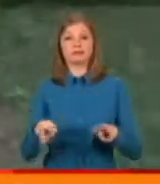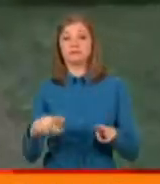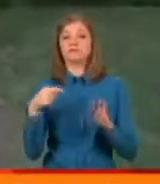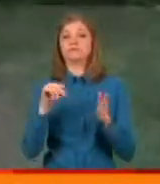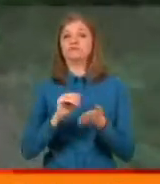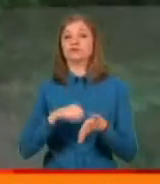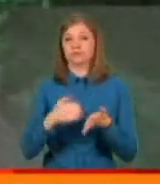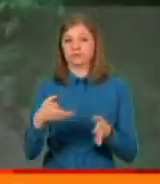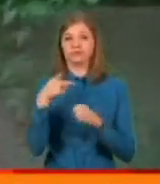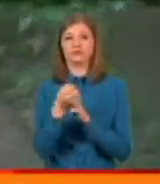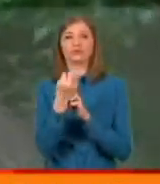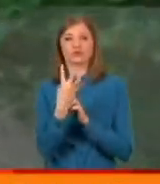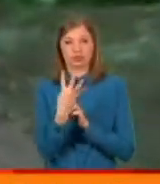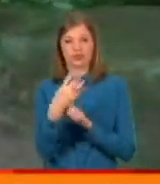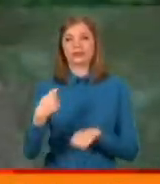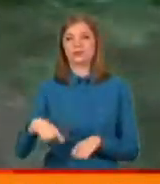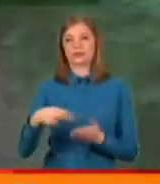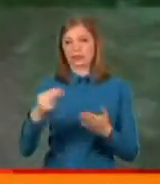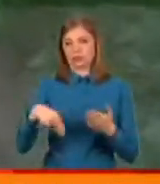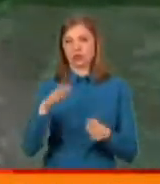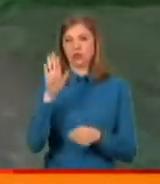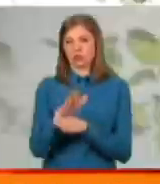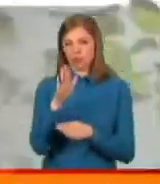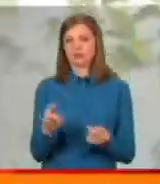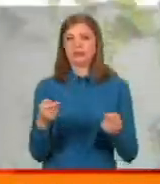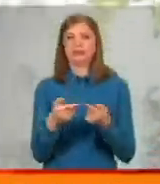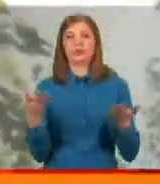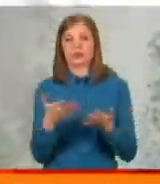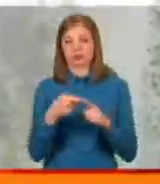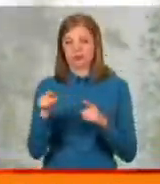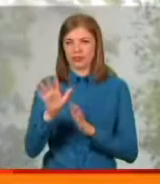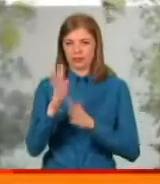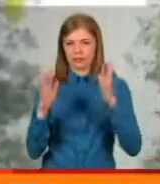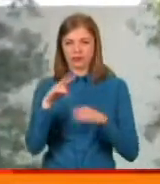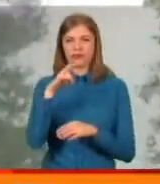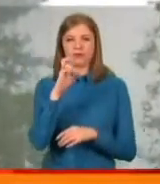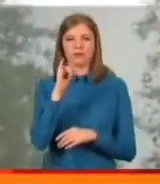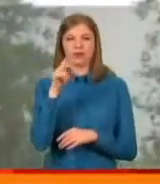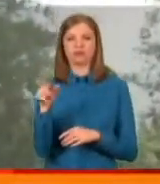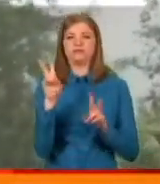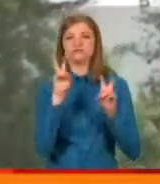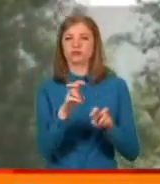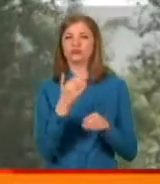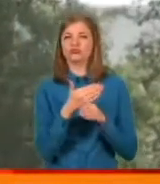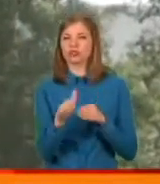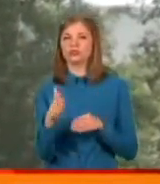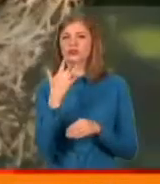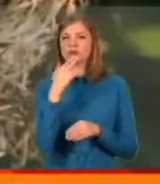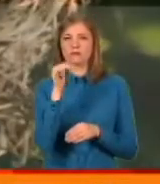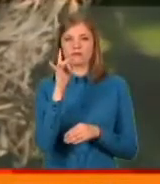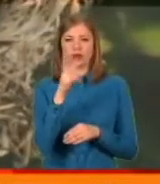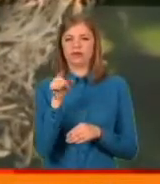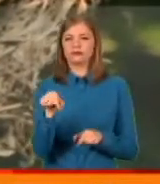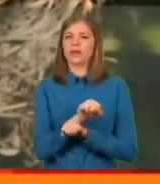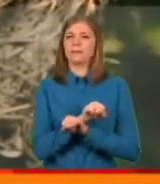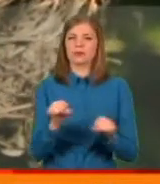що 2014-го президент підписав указ, згідно із яким білочанський ліс визнали частиною національного природного парку. Там